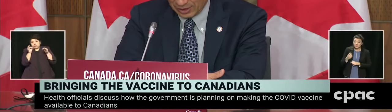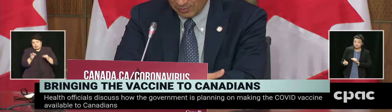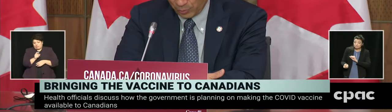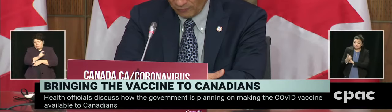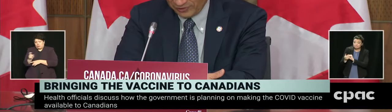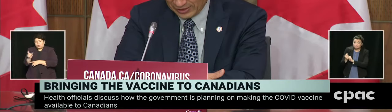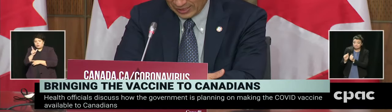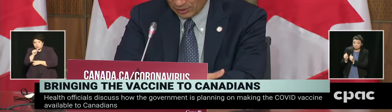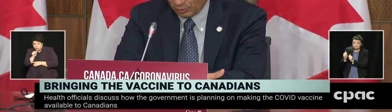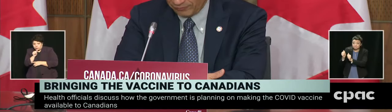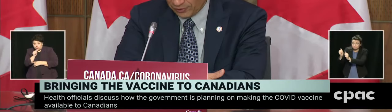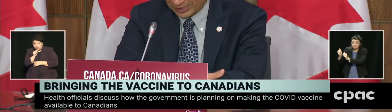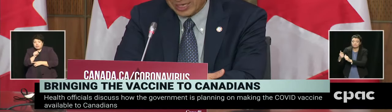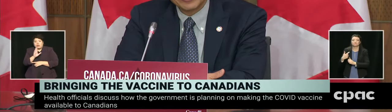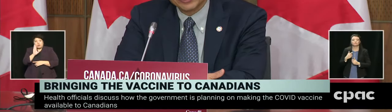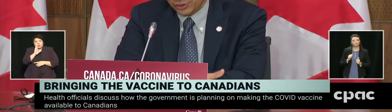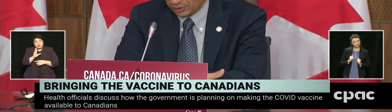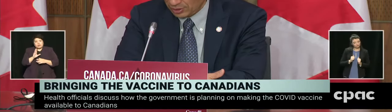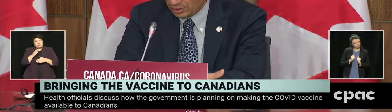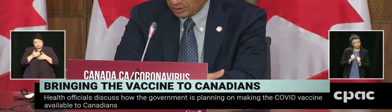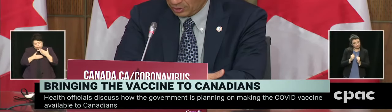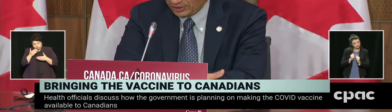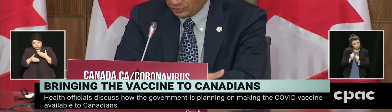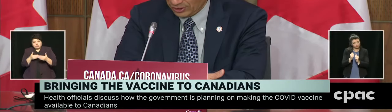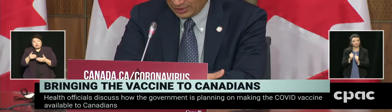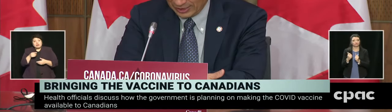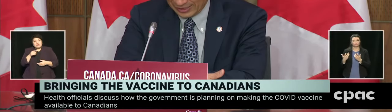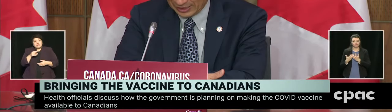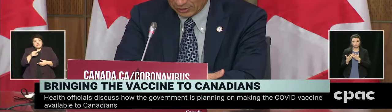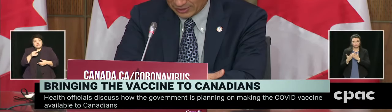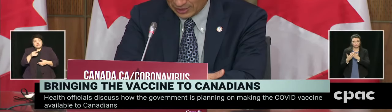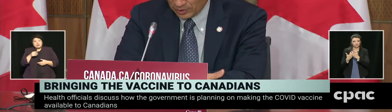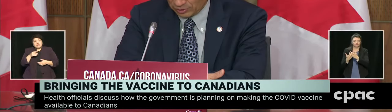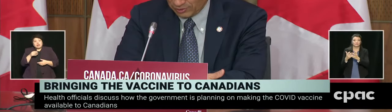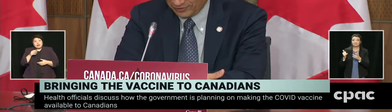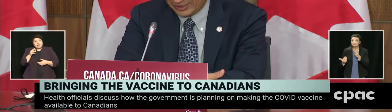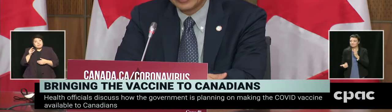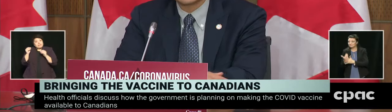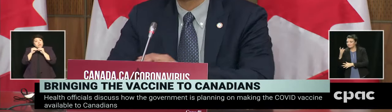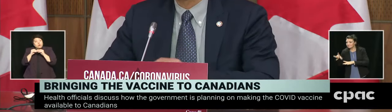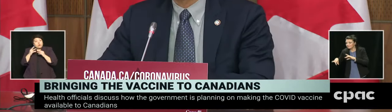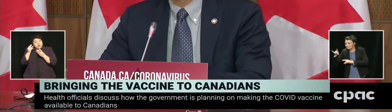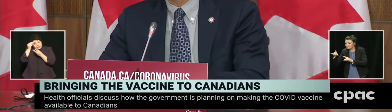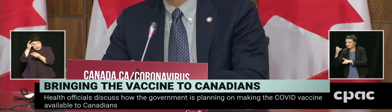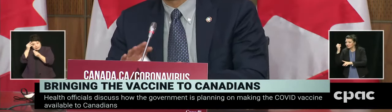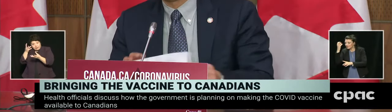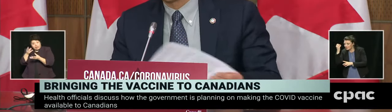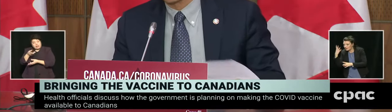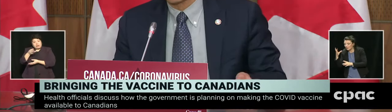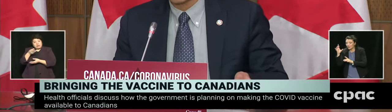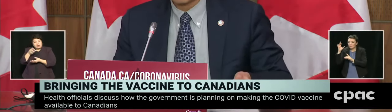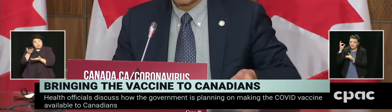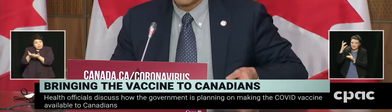d'être peaufinées au fur et à mesure que des données et des renseignements deviennent accessibles.